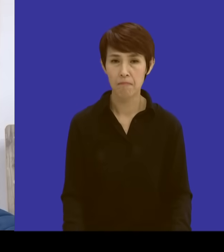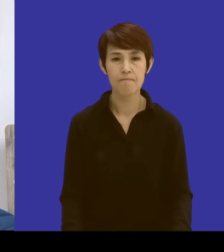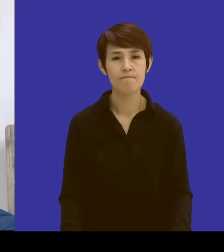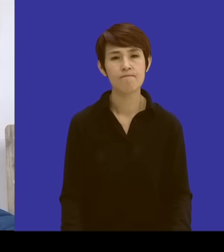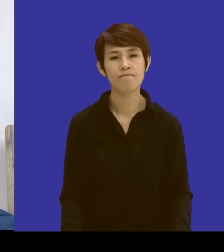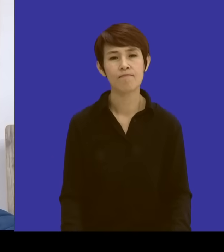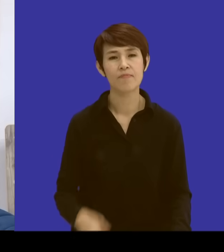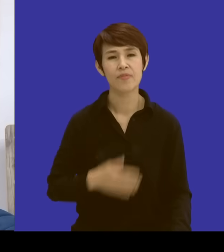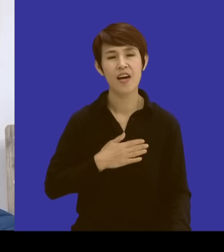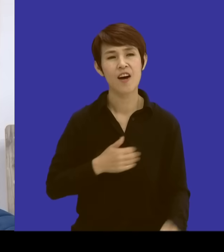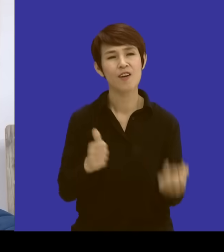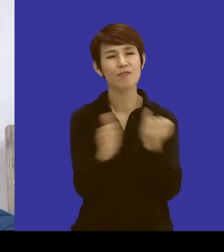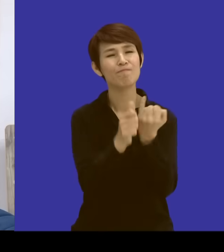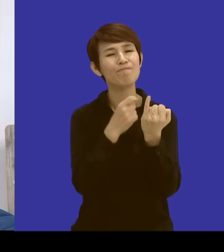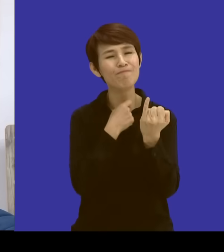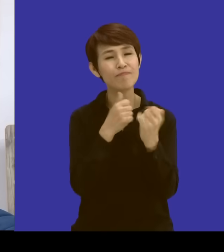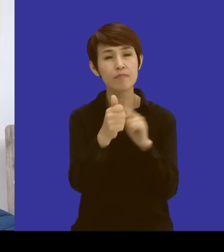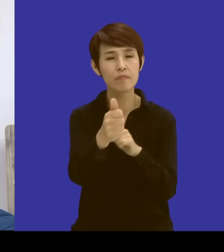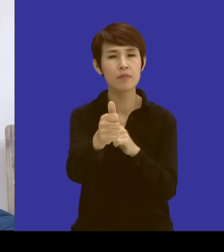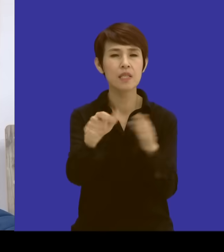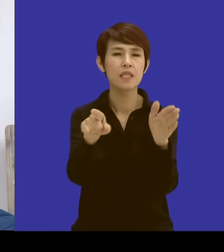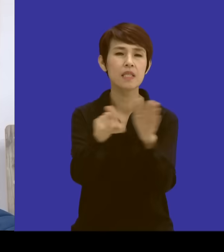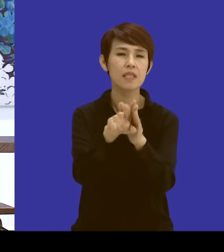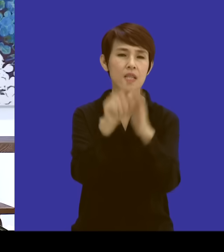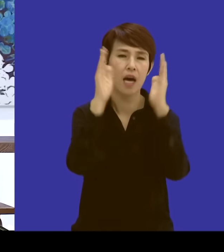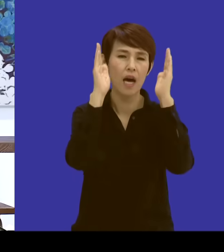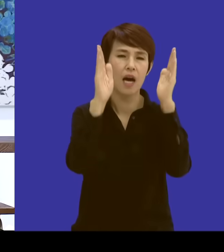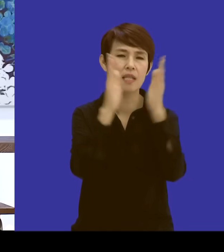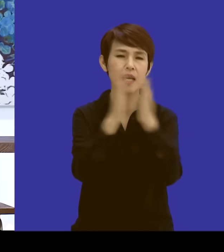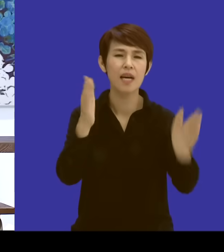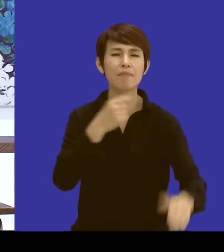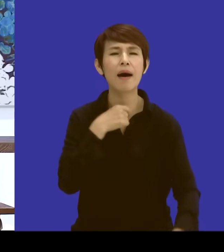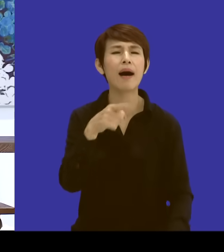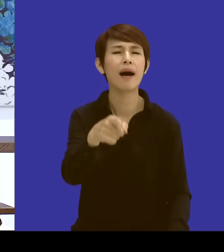제가 결혼하고 싶은 남자가 신학을 하려고 하는 거예요.